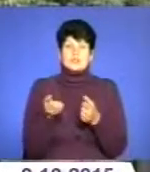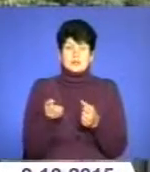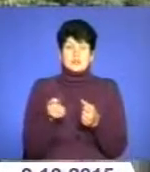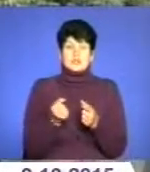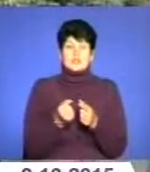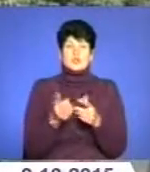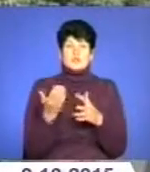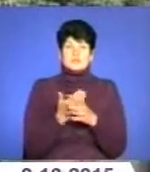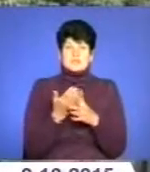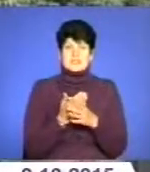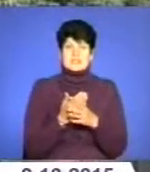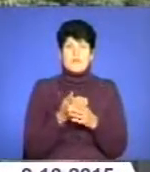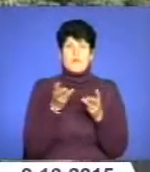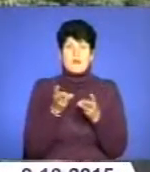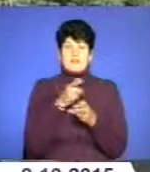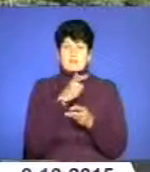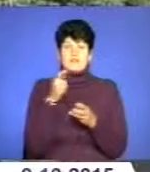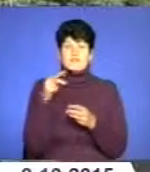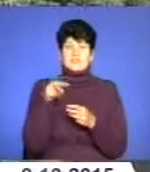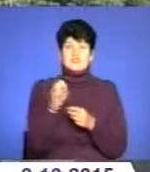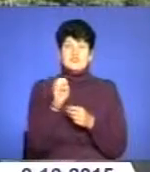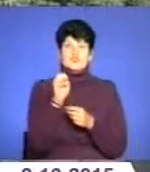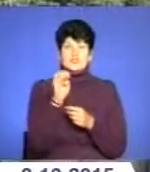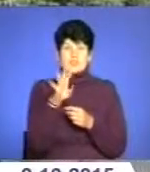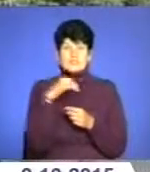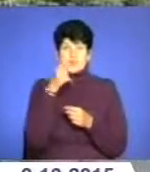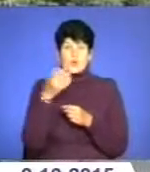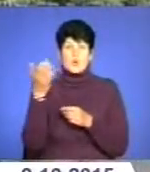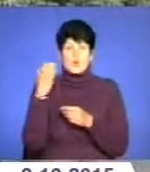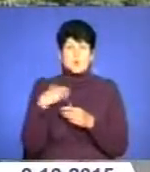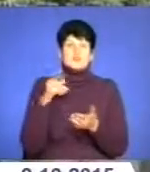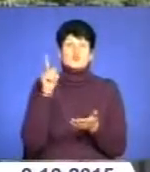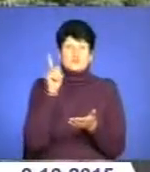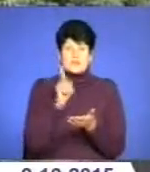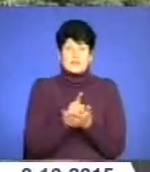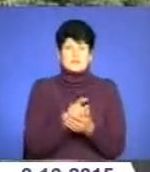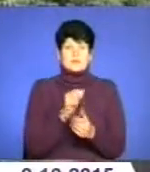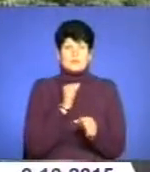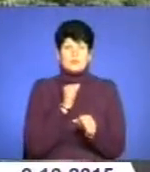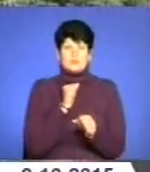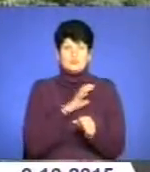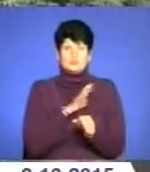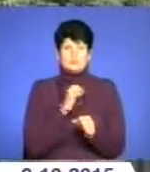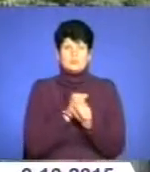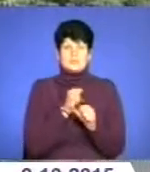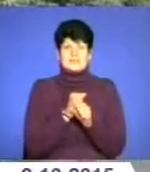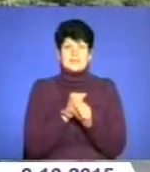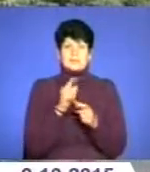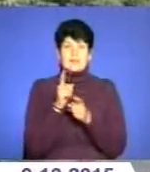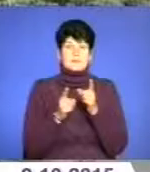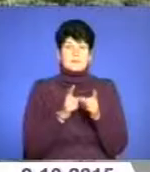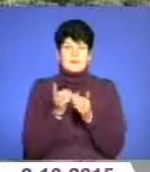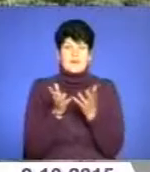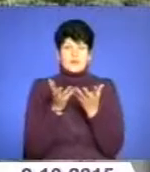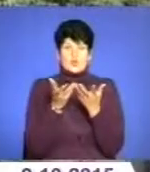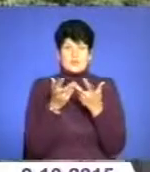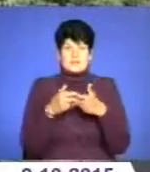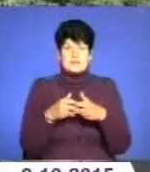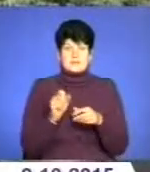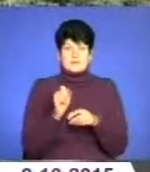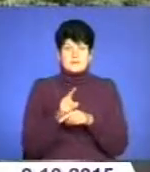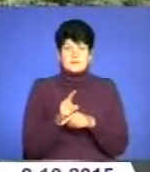сезон 2014-2015 років, і яким ми зобов'язані були зробити призначення субсидій в автоматизованому режимі.